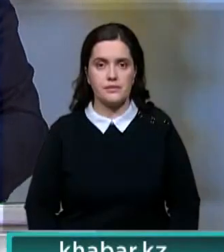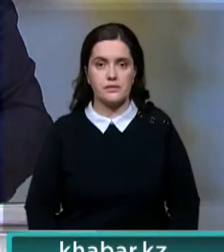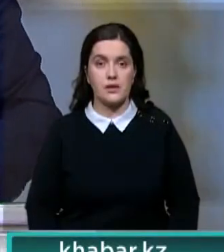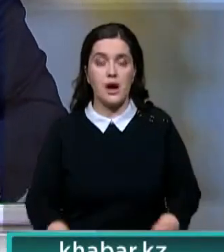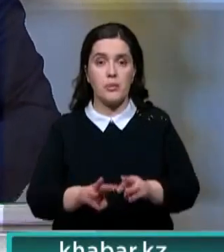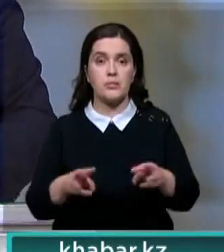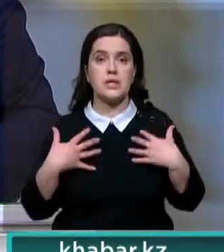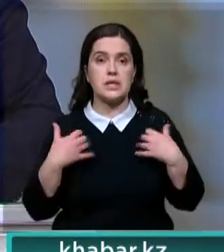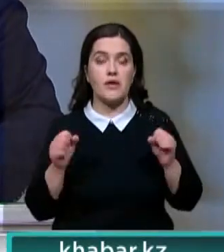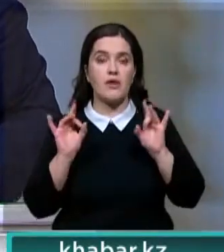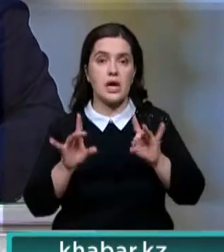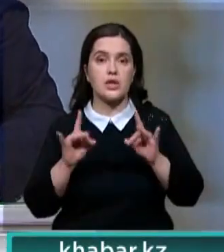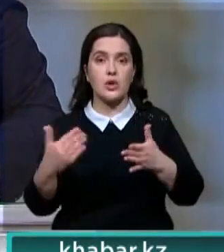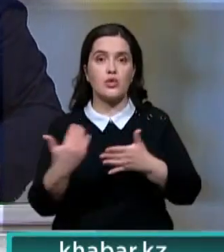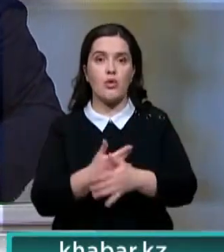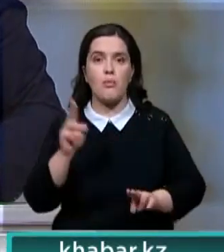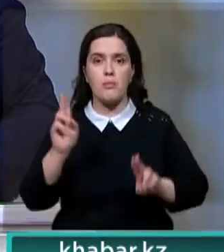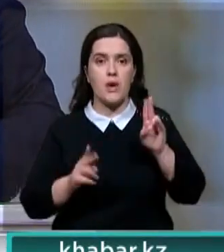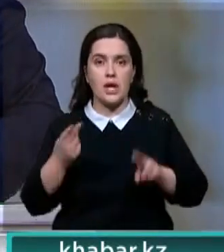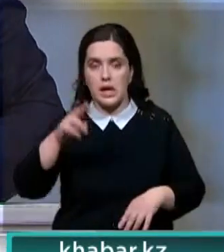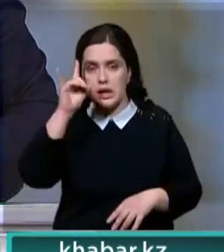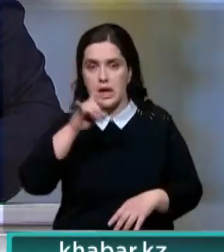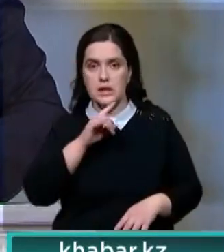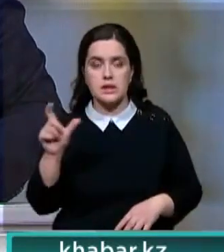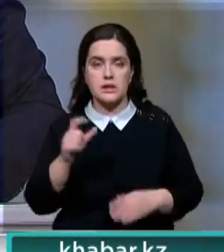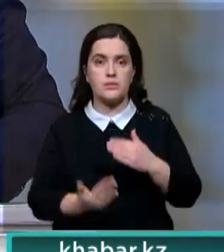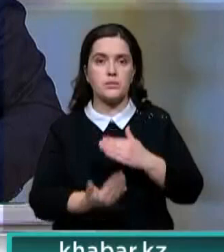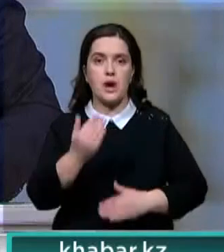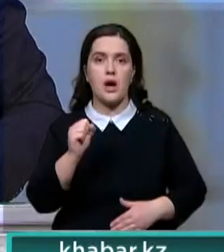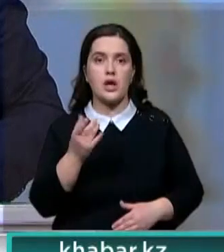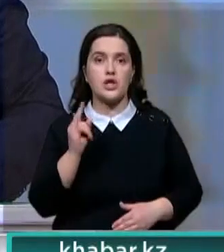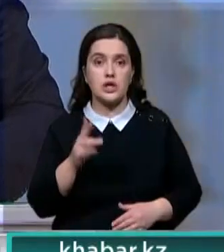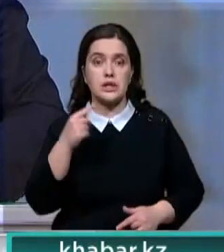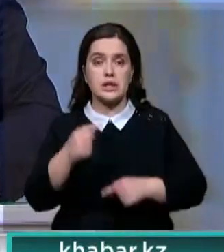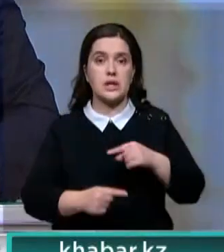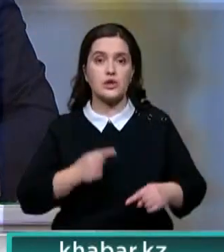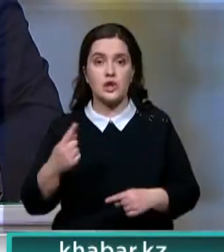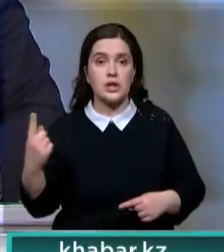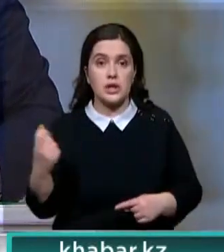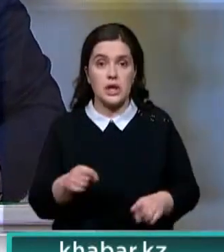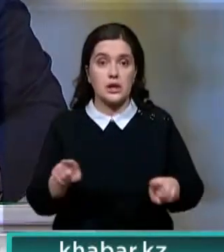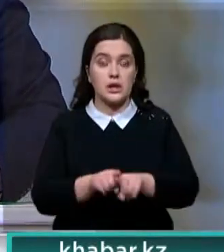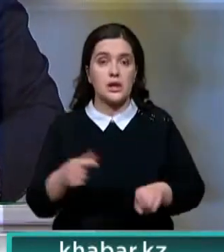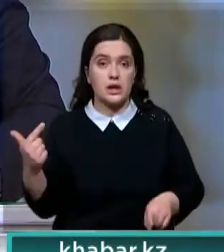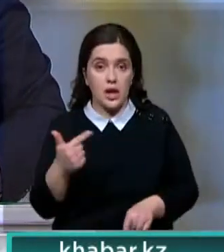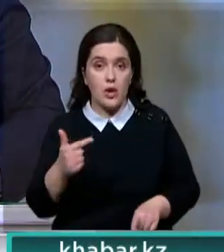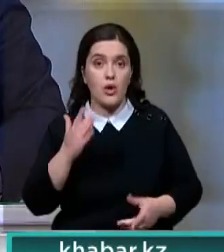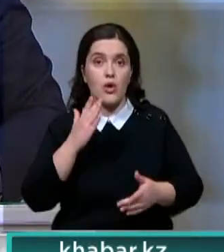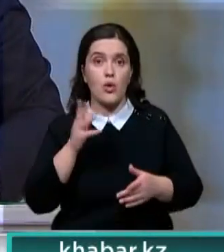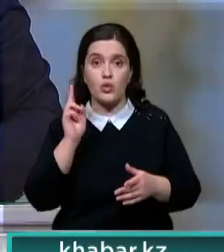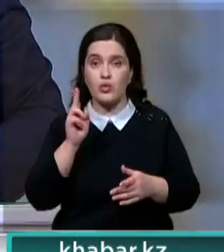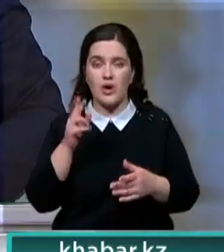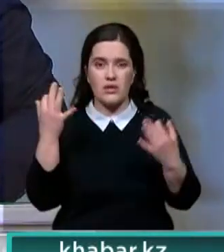И сегодня же в Минздраве рассказали о новых правилах для казахстанцев с синим статусом в Ашике. В следующей неделе такие граждане, не